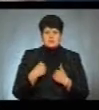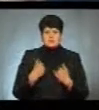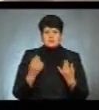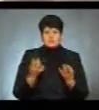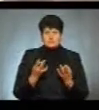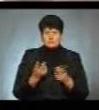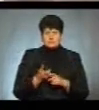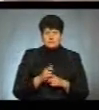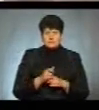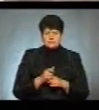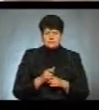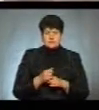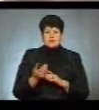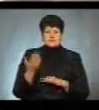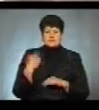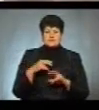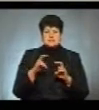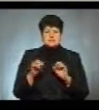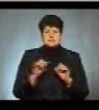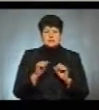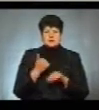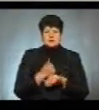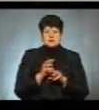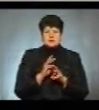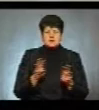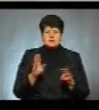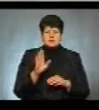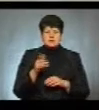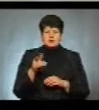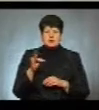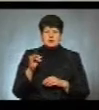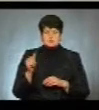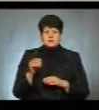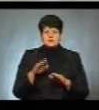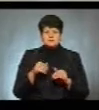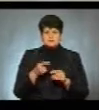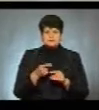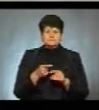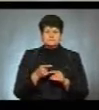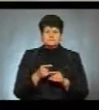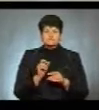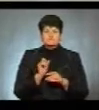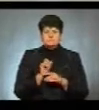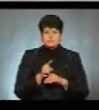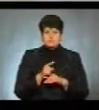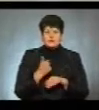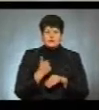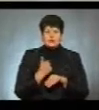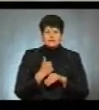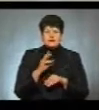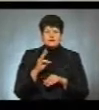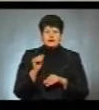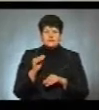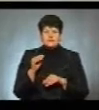необхідні вкрай. На попередньому засіданні уряду прем'єр-міністр Володимир Гройсман поставив ультиматум голові «Нафтогазу» Андрію